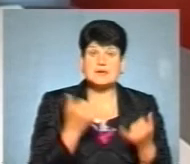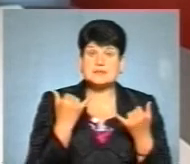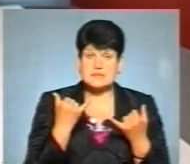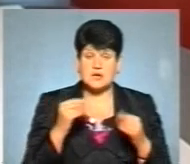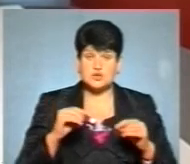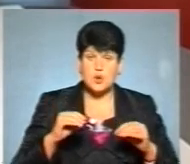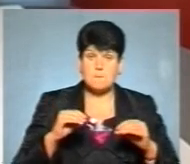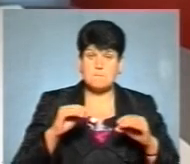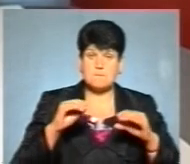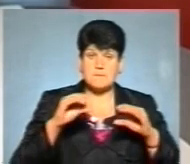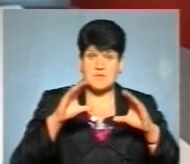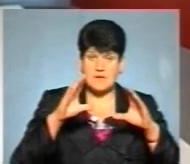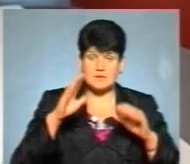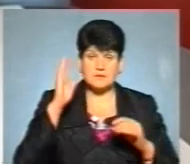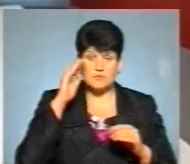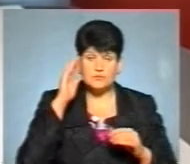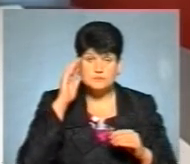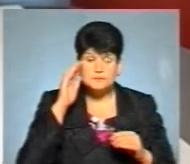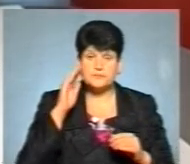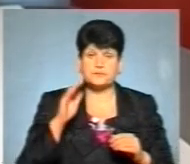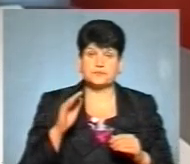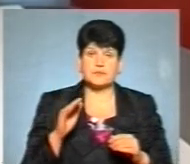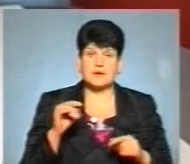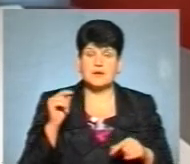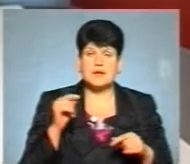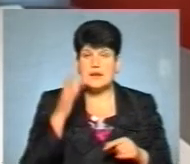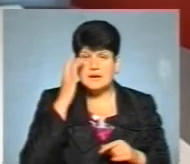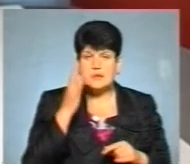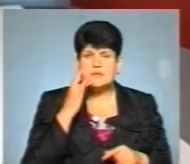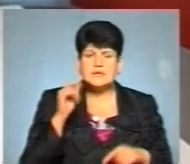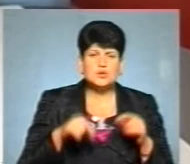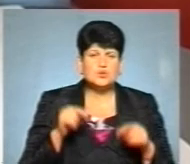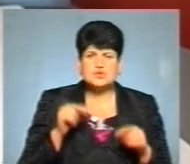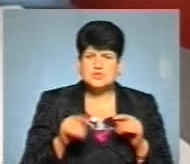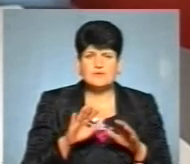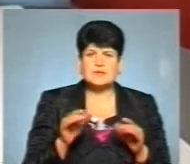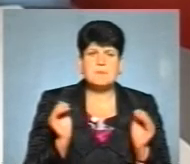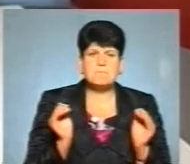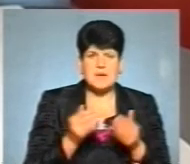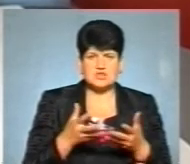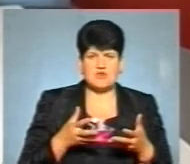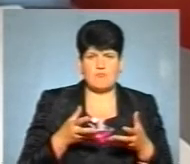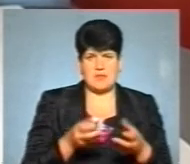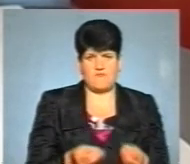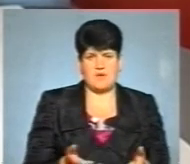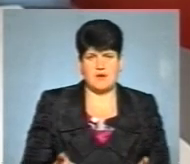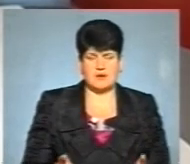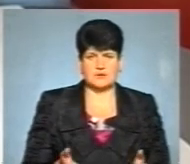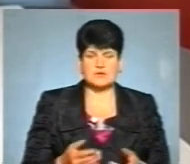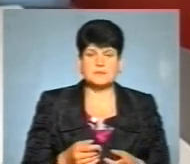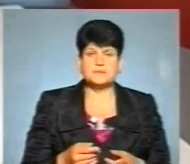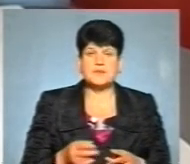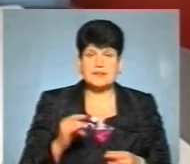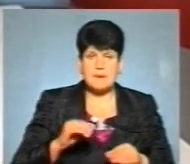підняти рівень ґрунтових вод, розумієте, зливові дощі, літні зливові дощі, вони менше впливають на різкість,